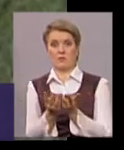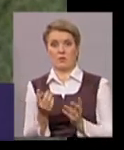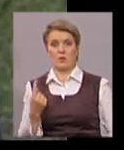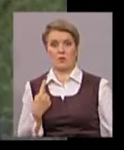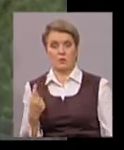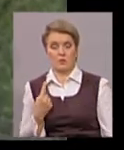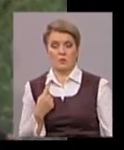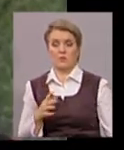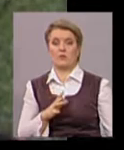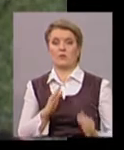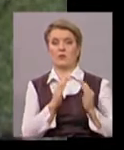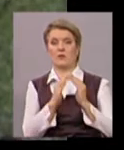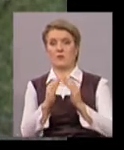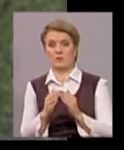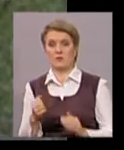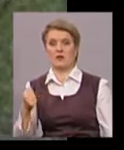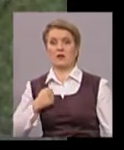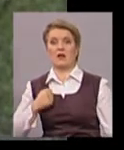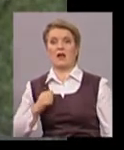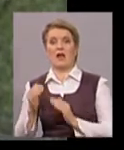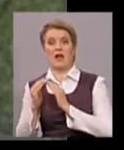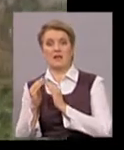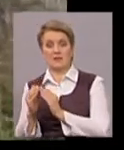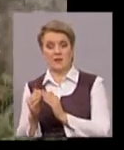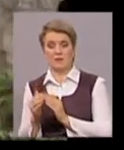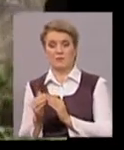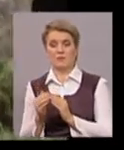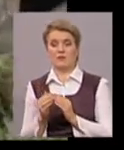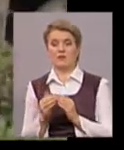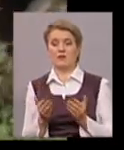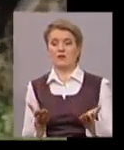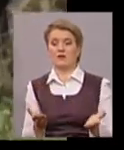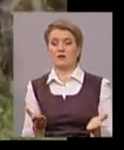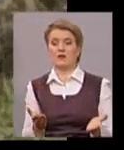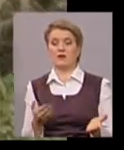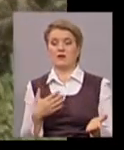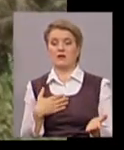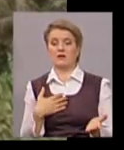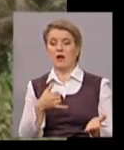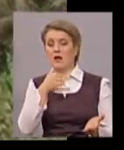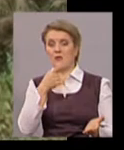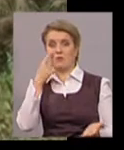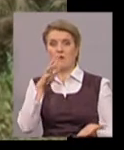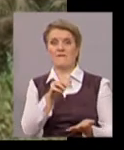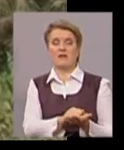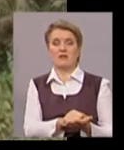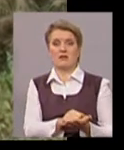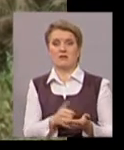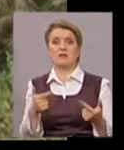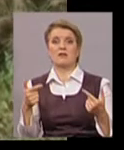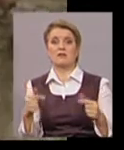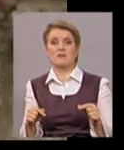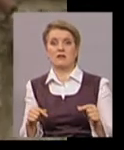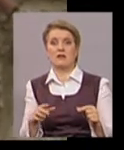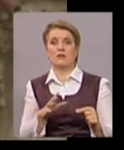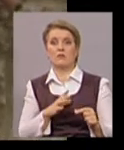Були приміщення, казарми стояли, караульне приміщення стояло. Я тільки можу вгадати, де стояли